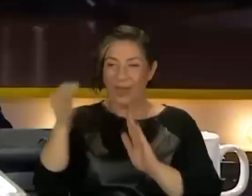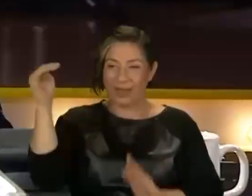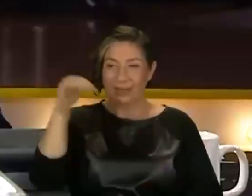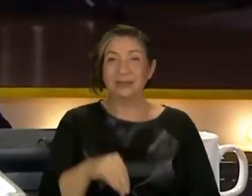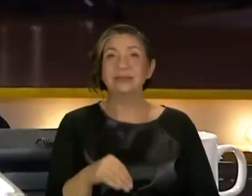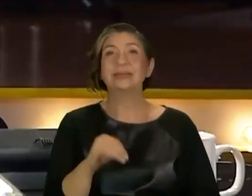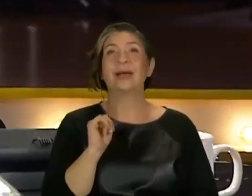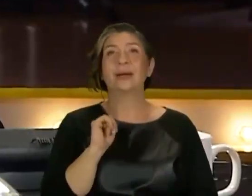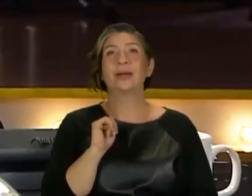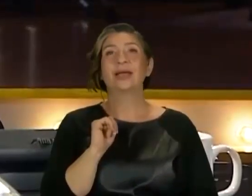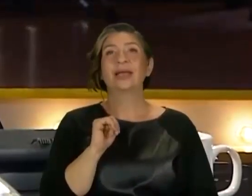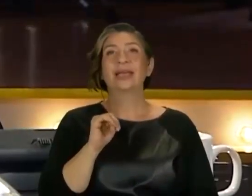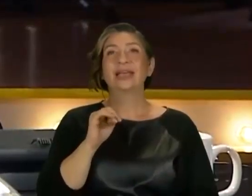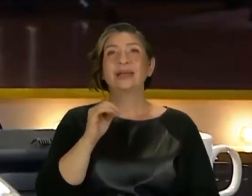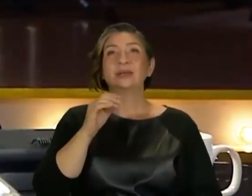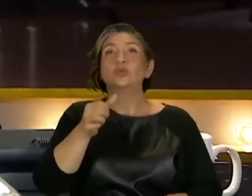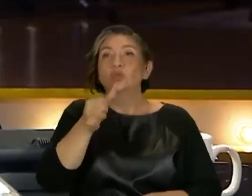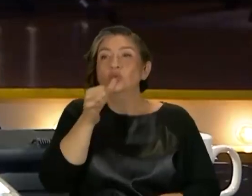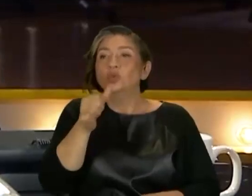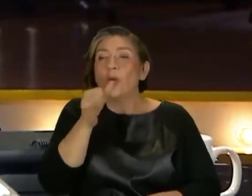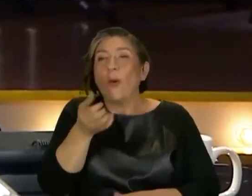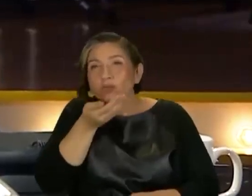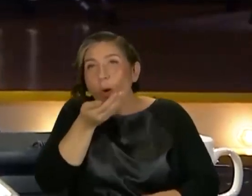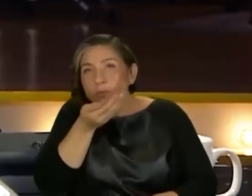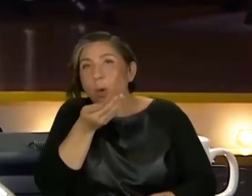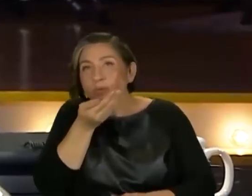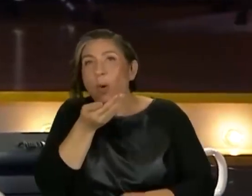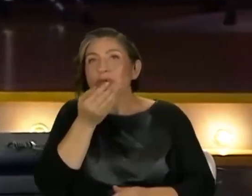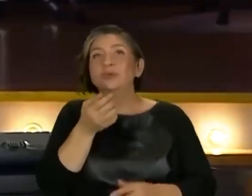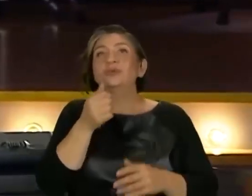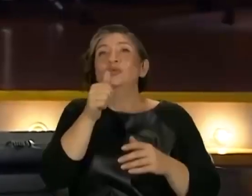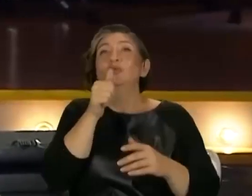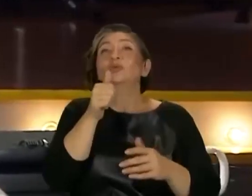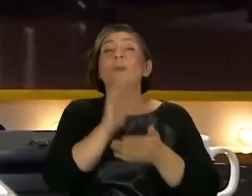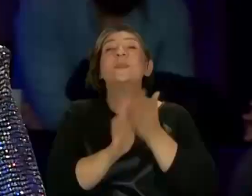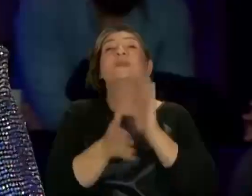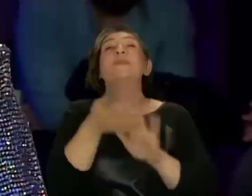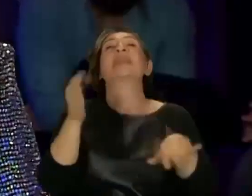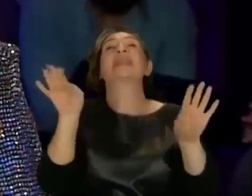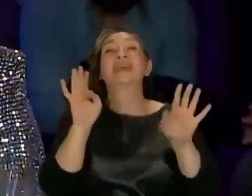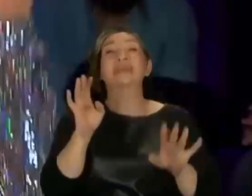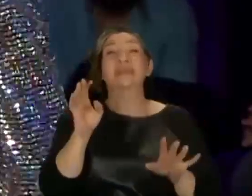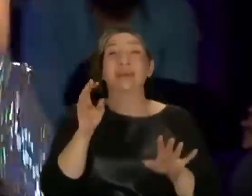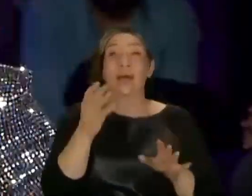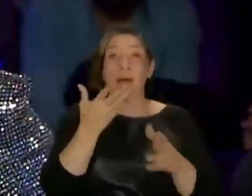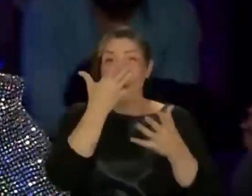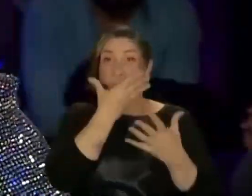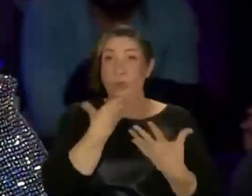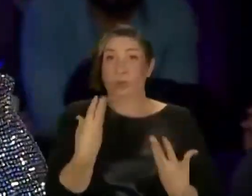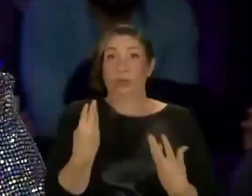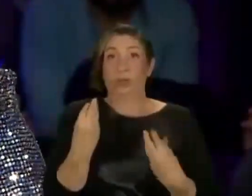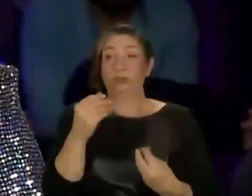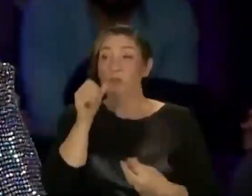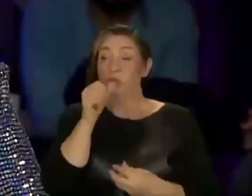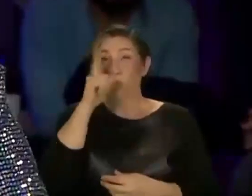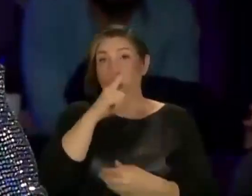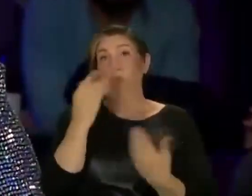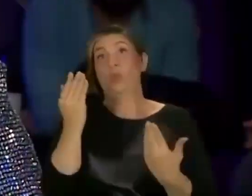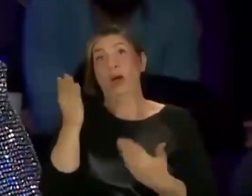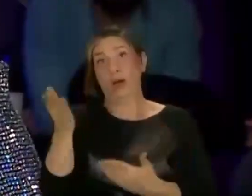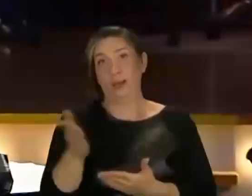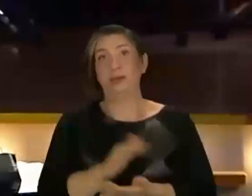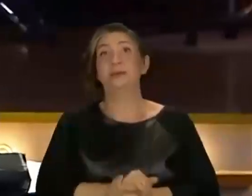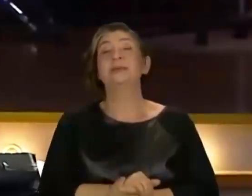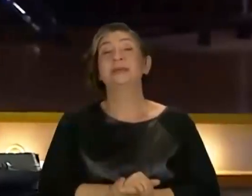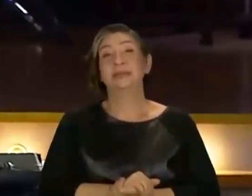programımıza geldiğinde kırba gibi içti. Eskiler söyler kırba gibi içmek derler. Ama güzelliğime buna mı borçluyum biliyorsunuz? Evet,